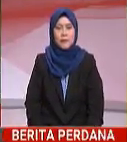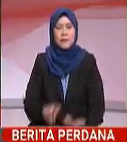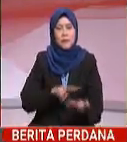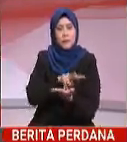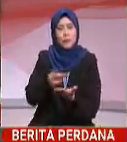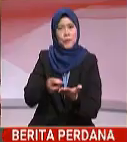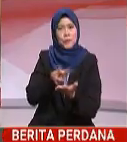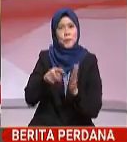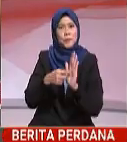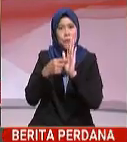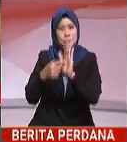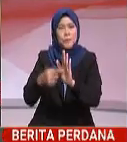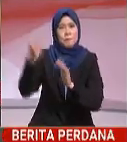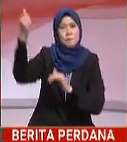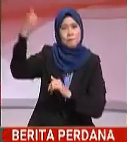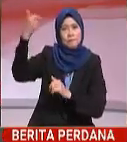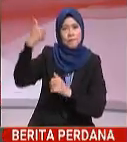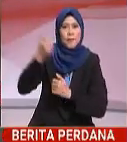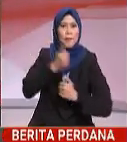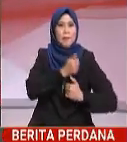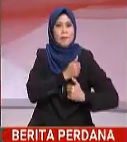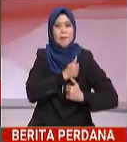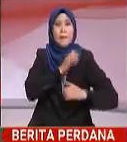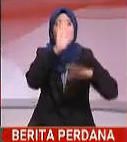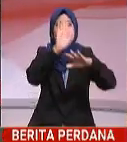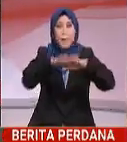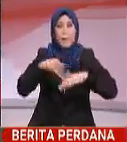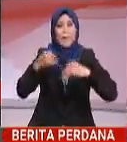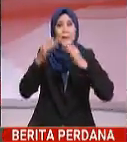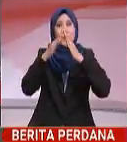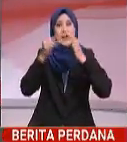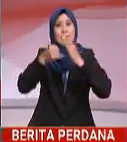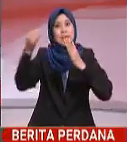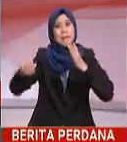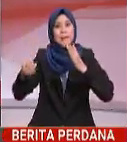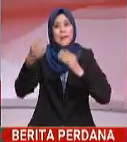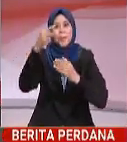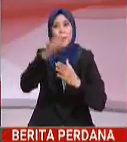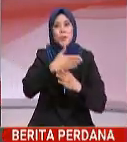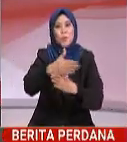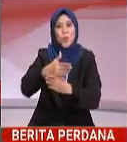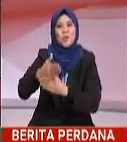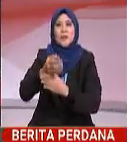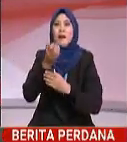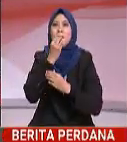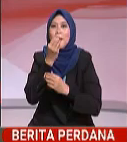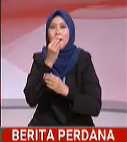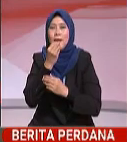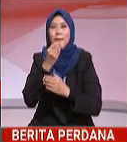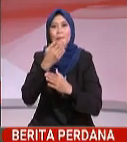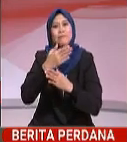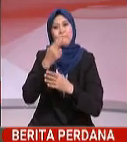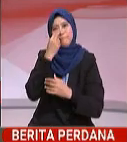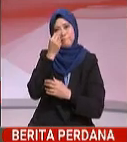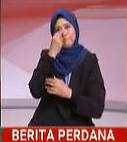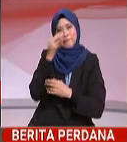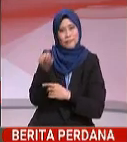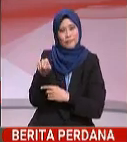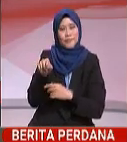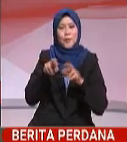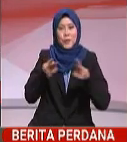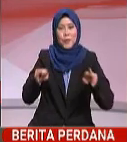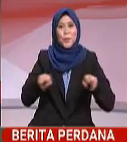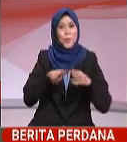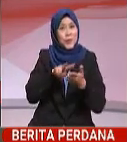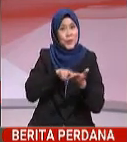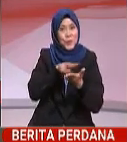Video memaparkan pesara tentera memanggil jirannya dengan lantang untuk berkongsi juadah mencuit hati orang ramai. Rakaman secara